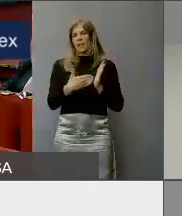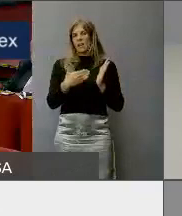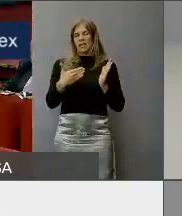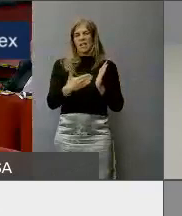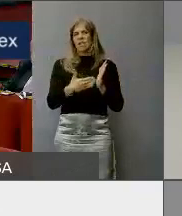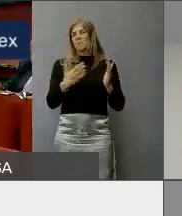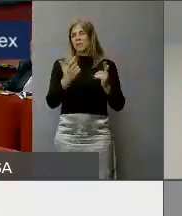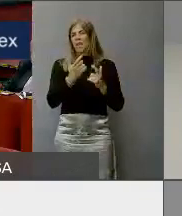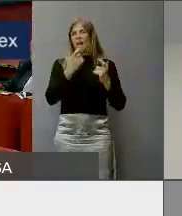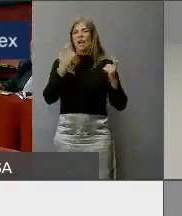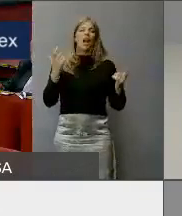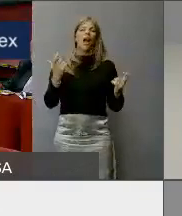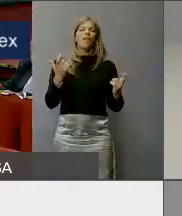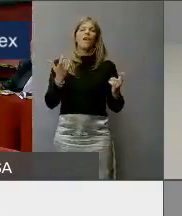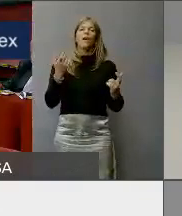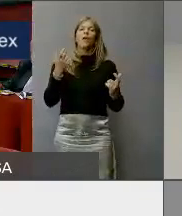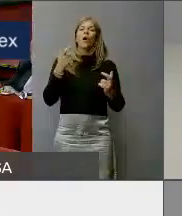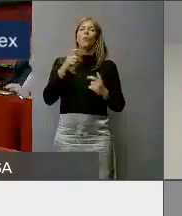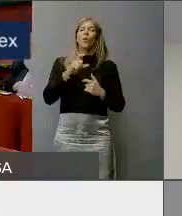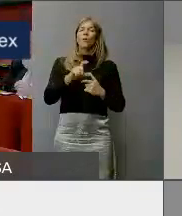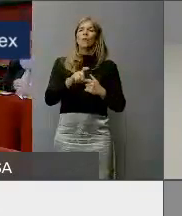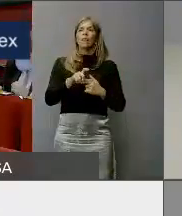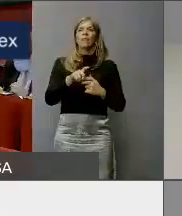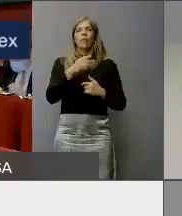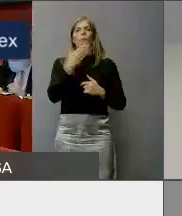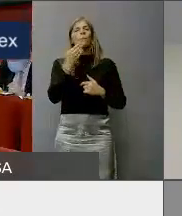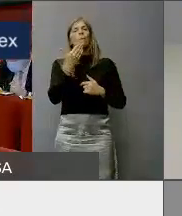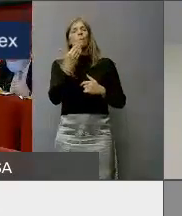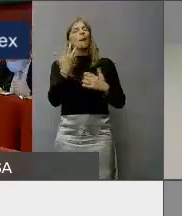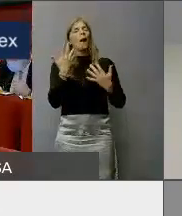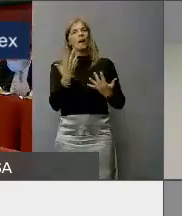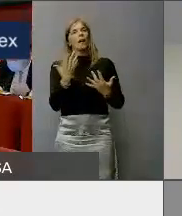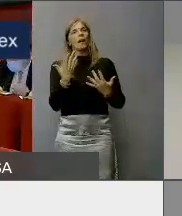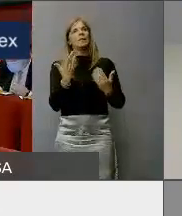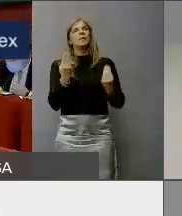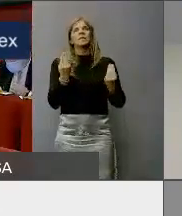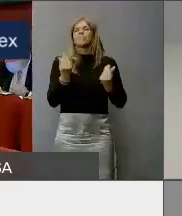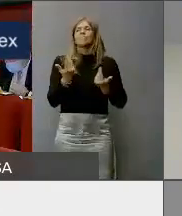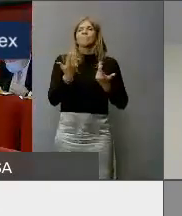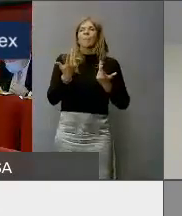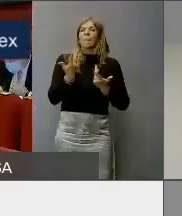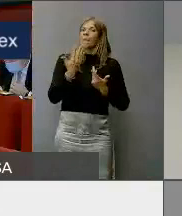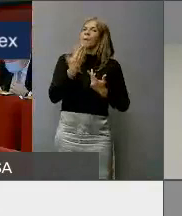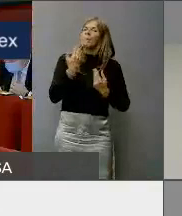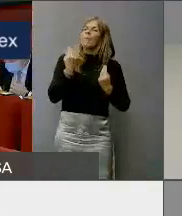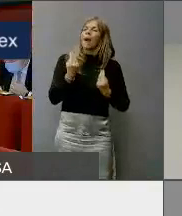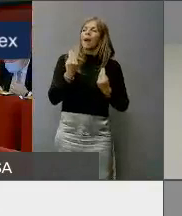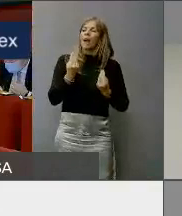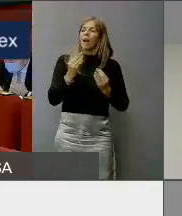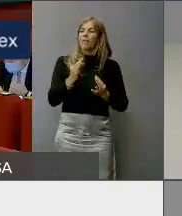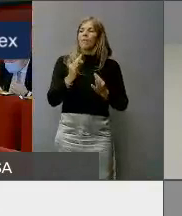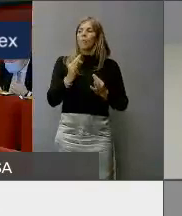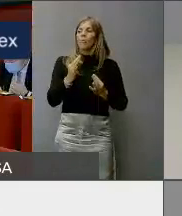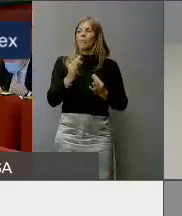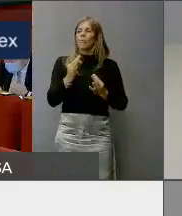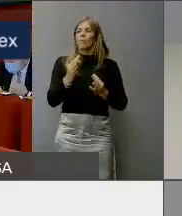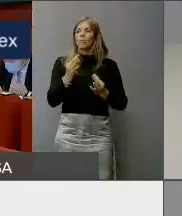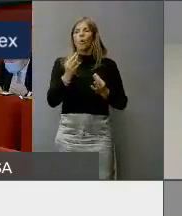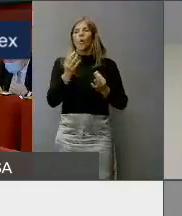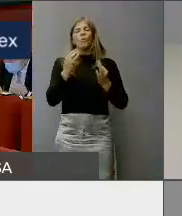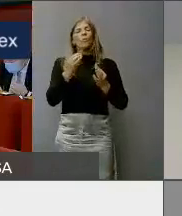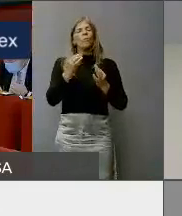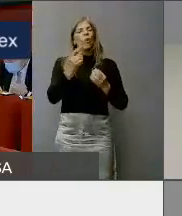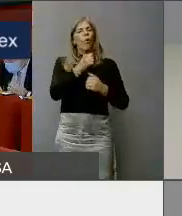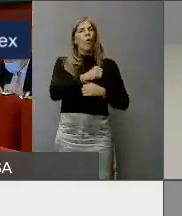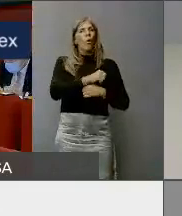che non richiamo in tutta quell aspetto legato alla è il vero compito che altro il comune attraverso i propri